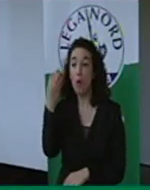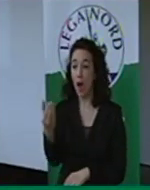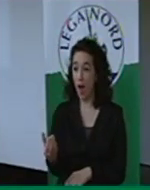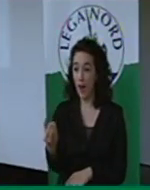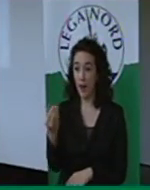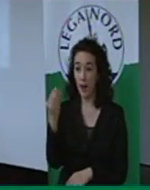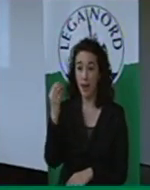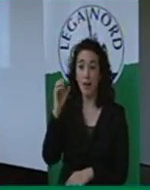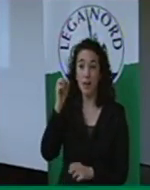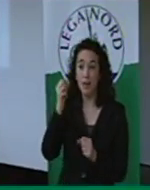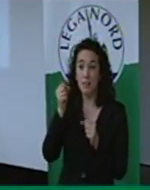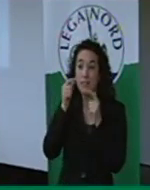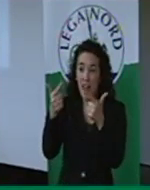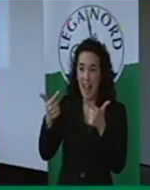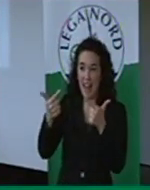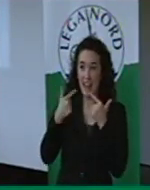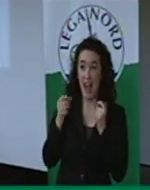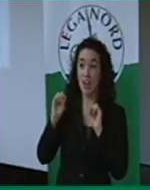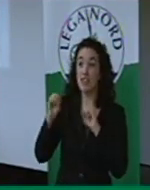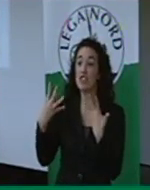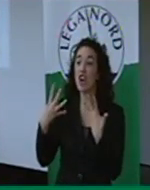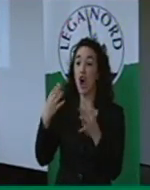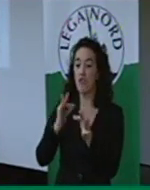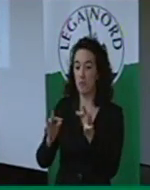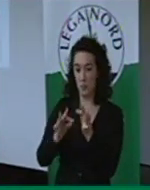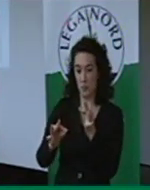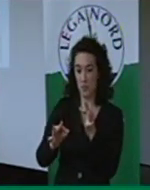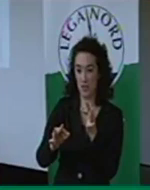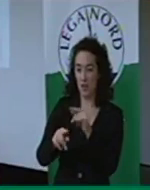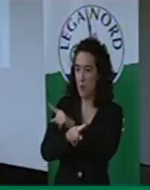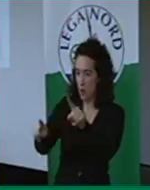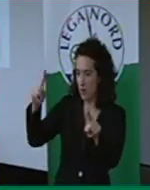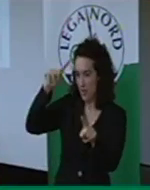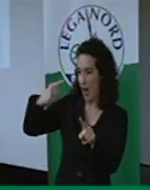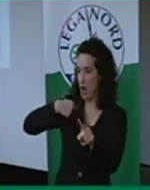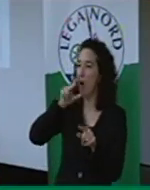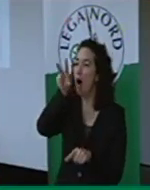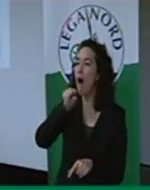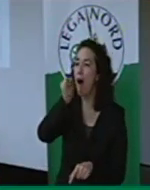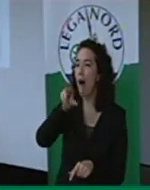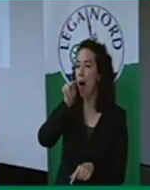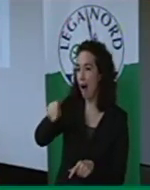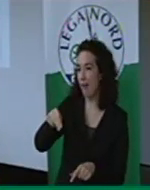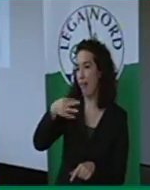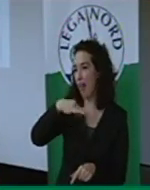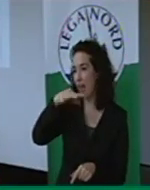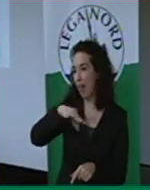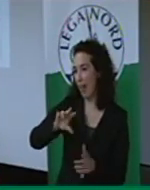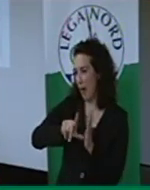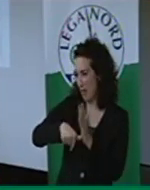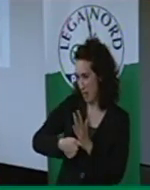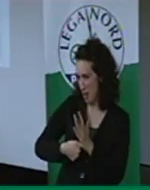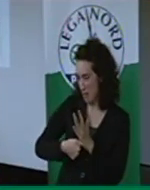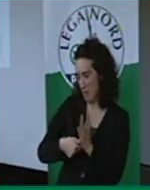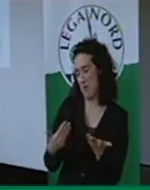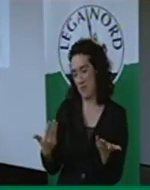19 minuti così sapete di che morte dovete morire grazie a